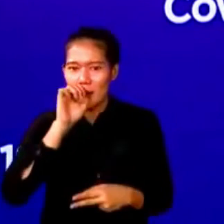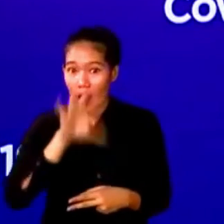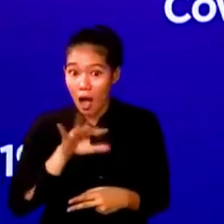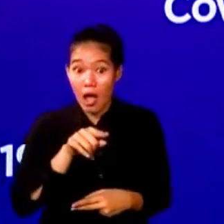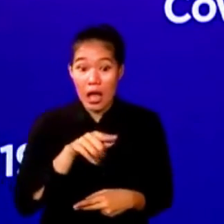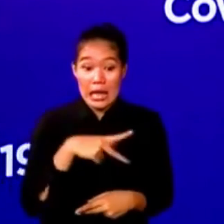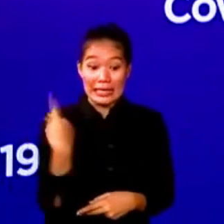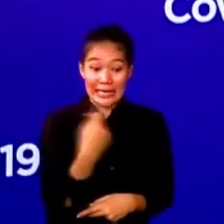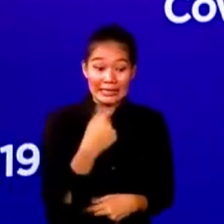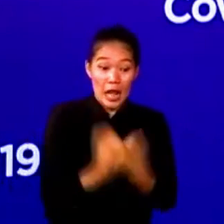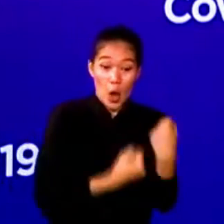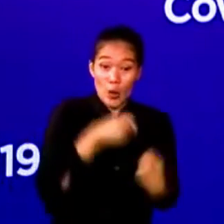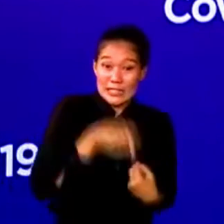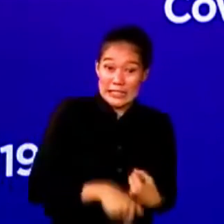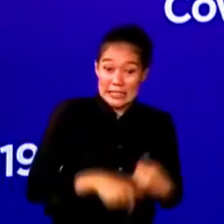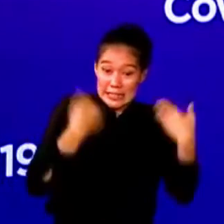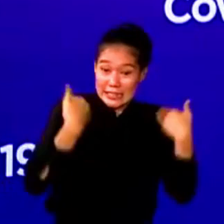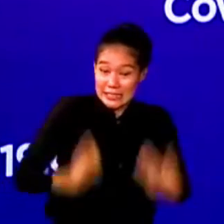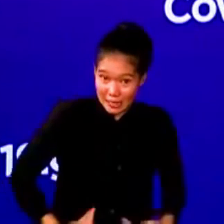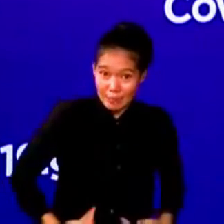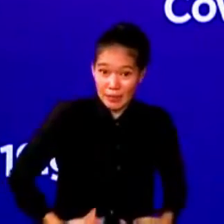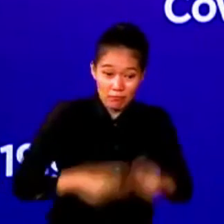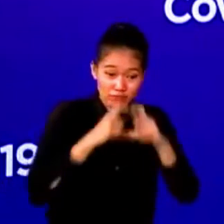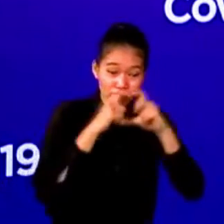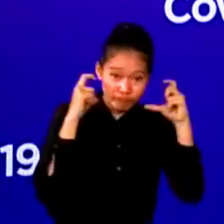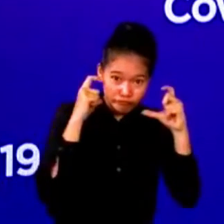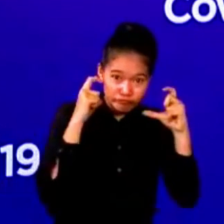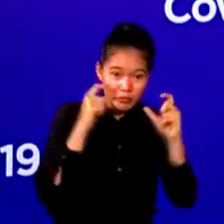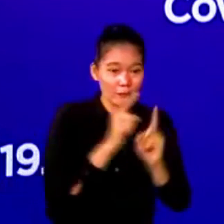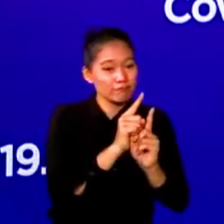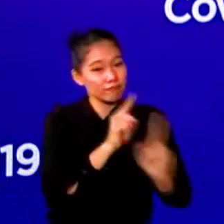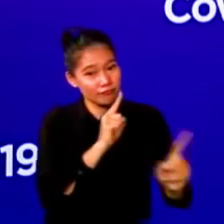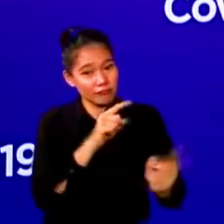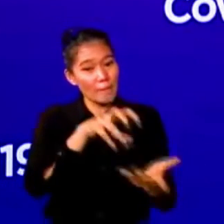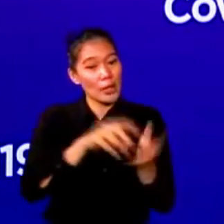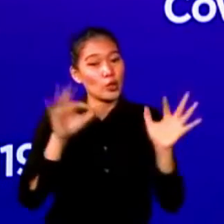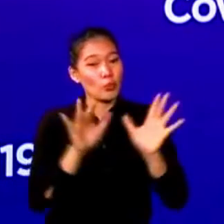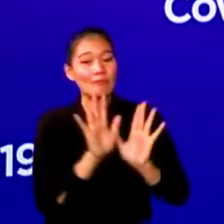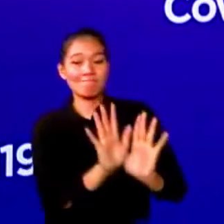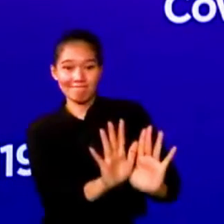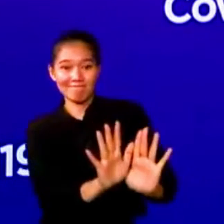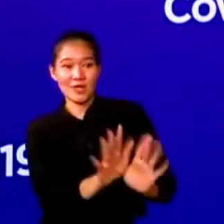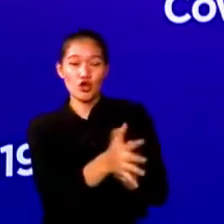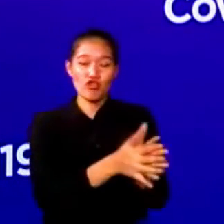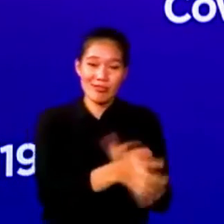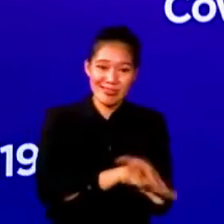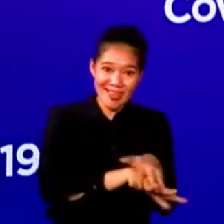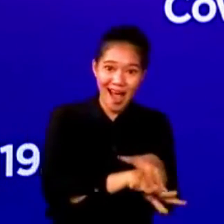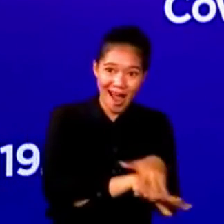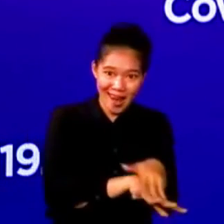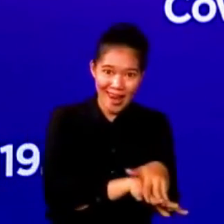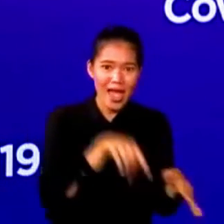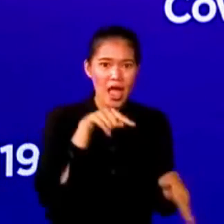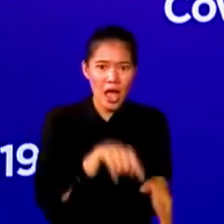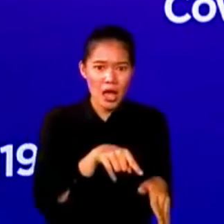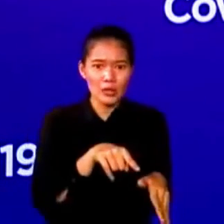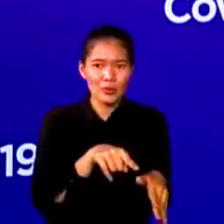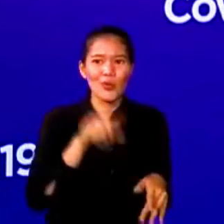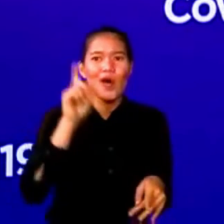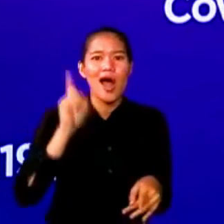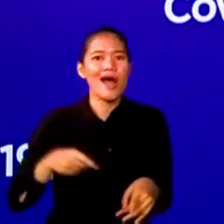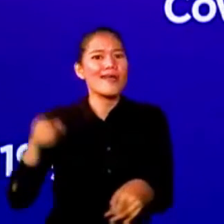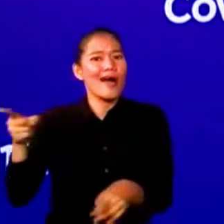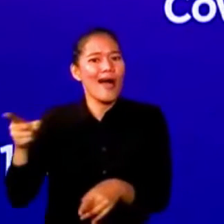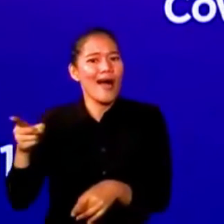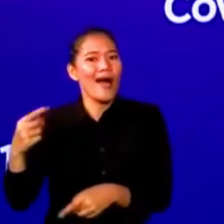apa yang kita lakukan agar disiplin patuh memakai masker menjaga jarak dan menghindari kerumunan serta mencuci tangan ini belum sebanding